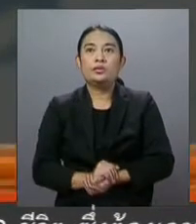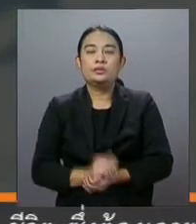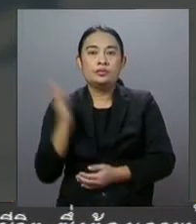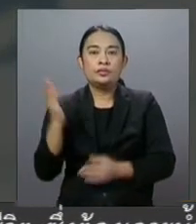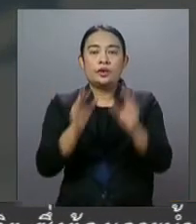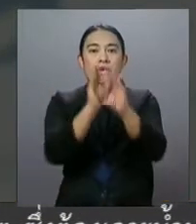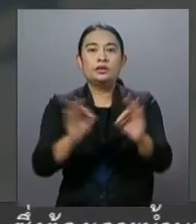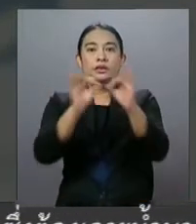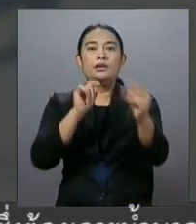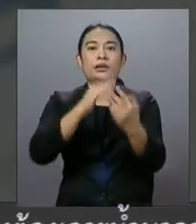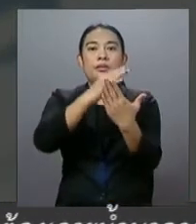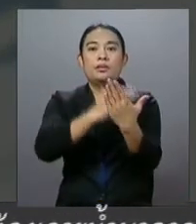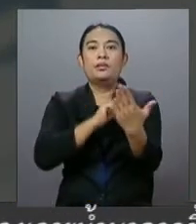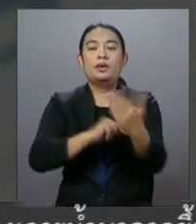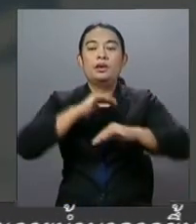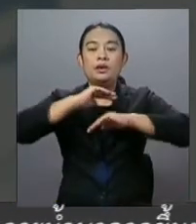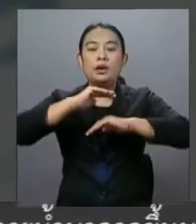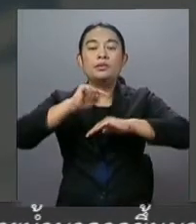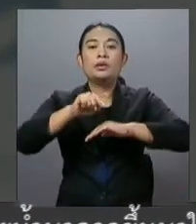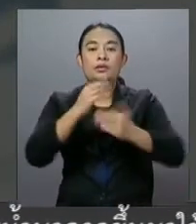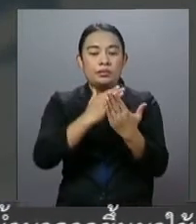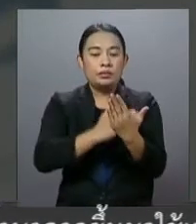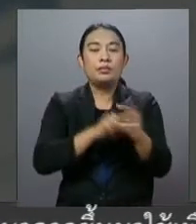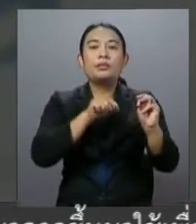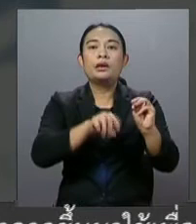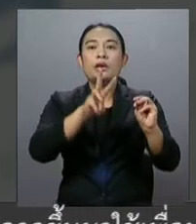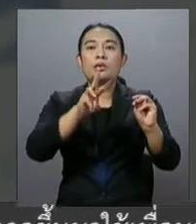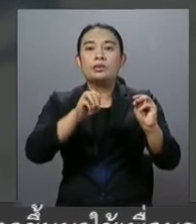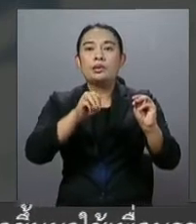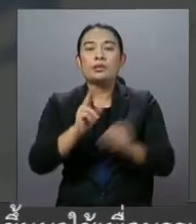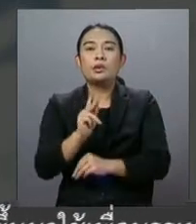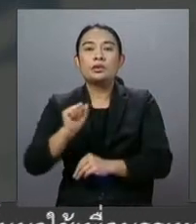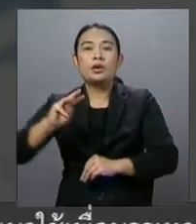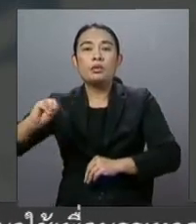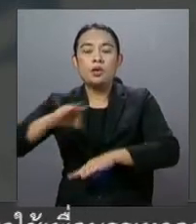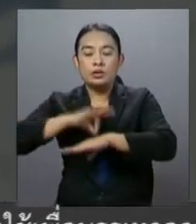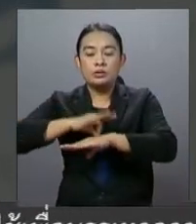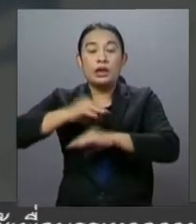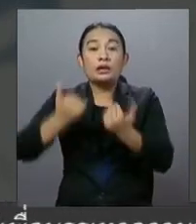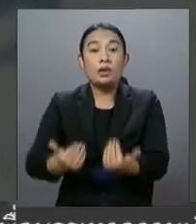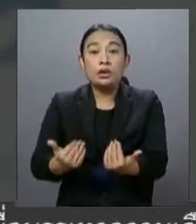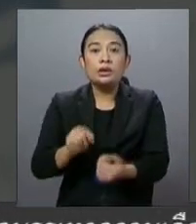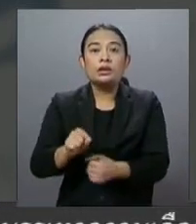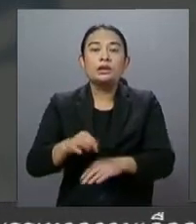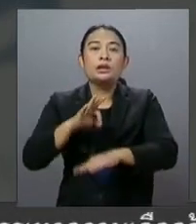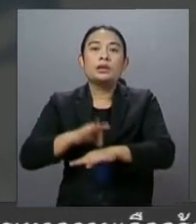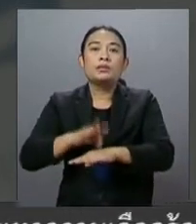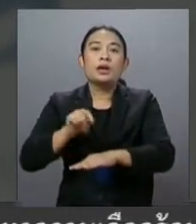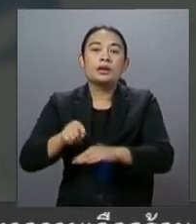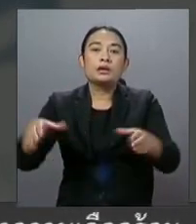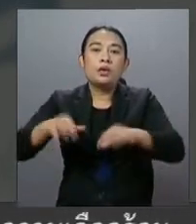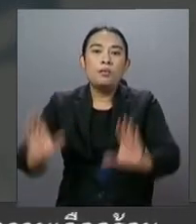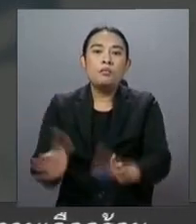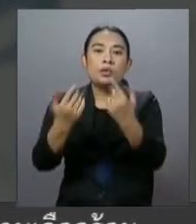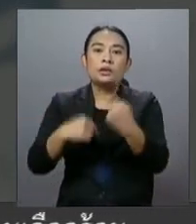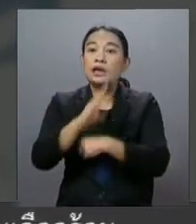ขวร้ากกลับับนี้การกำหนดในบเฉพาะการมาตรา 60ให้ก.สอม.ที่ดำรตำแหนงในปัจุบันศนจตำแหนงทั้คณะเมอกด